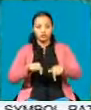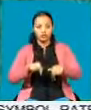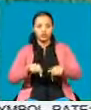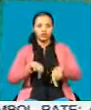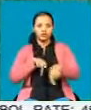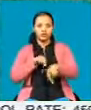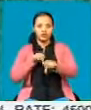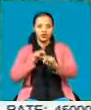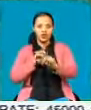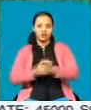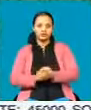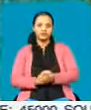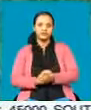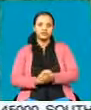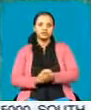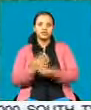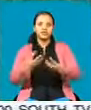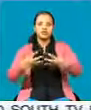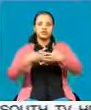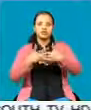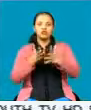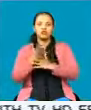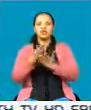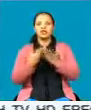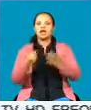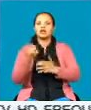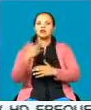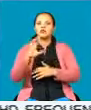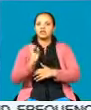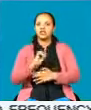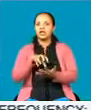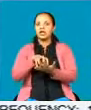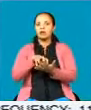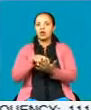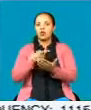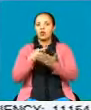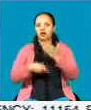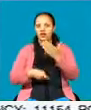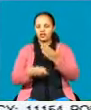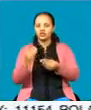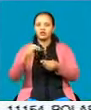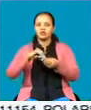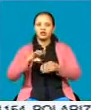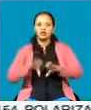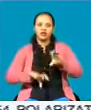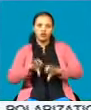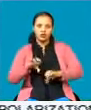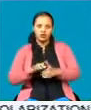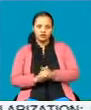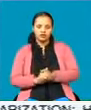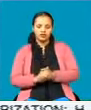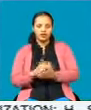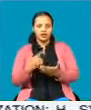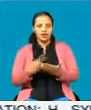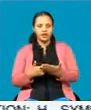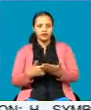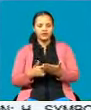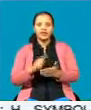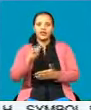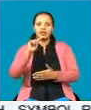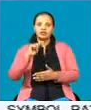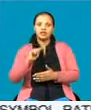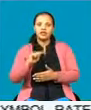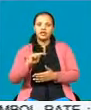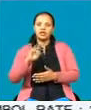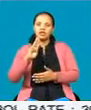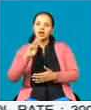ግብርና በዩኒየን በኩል አድርጎ ይገዛዋል። 15% ከገበያ ዋጋ ጭማሪ ተደርጎ ይሄ ታደሰ ተሰማ